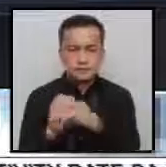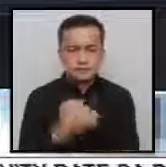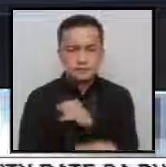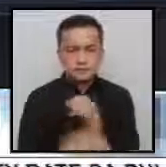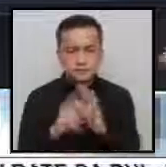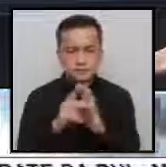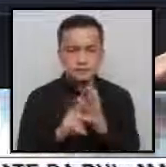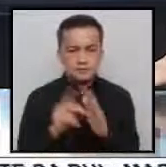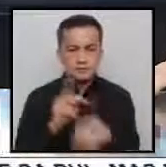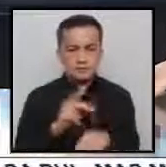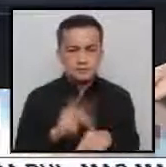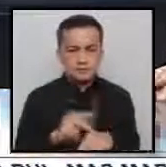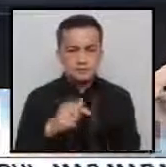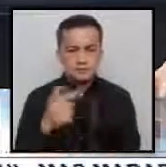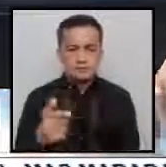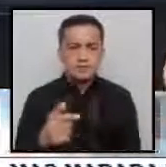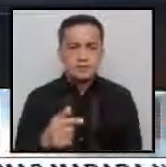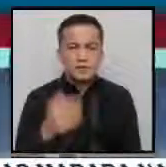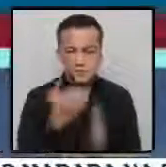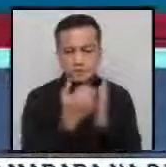sa detalye. Rise and shine, Mela.